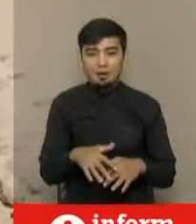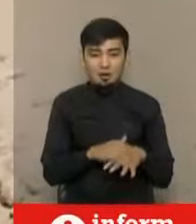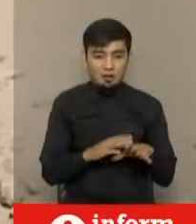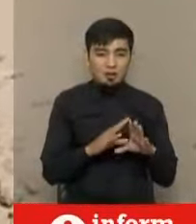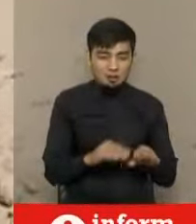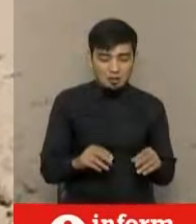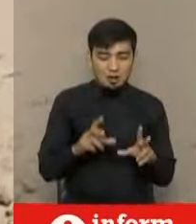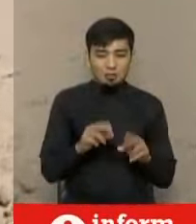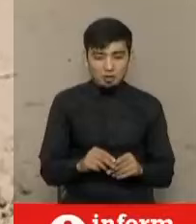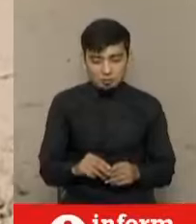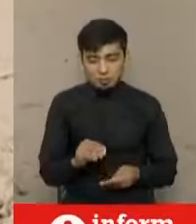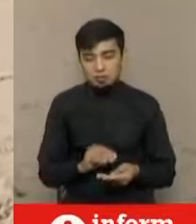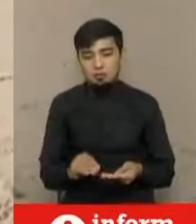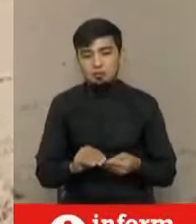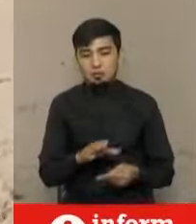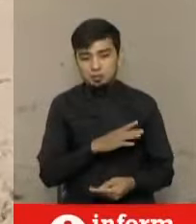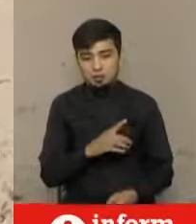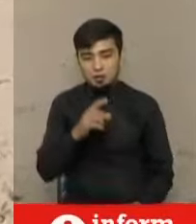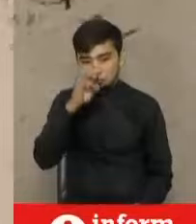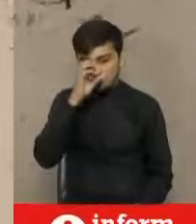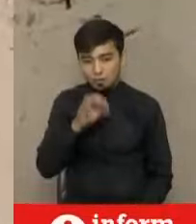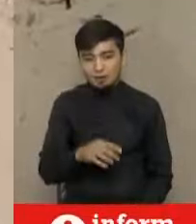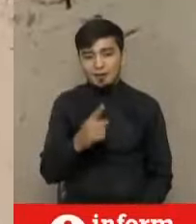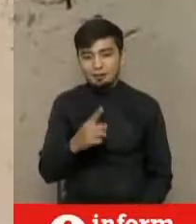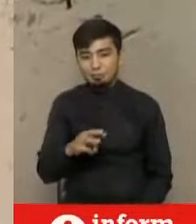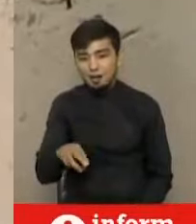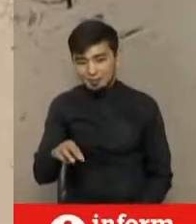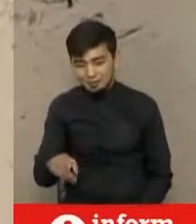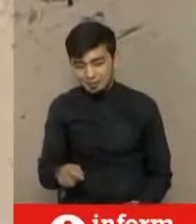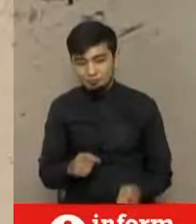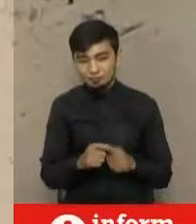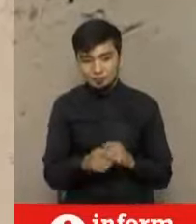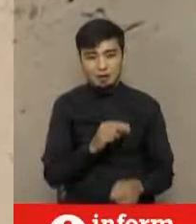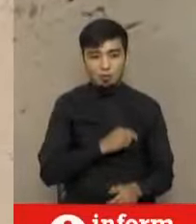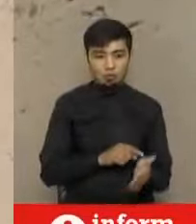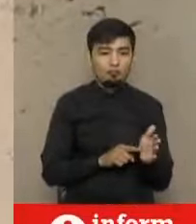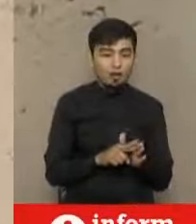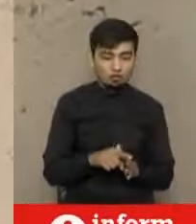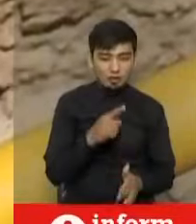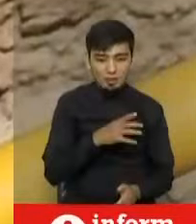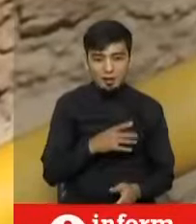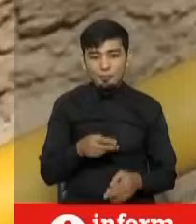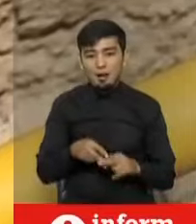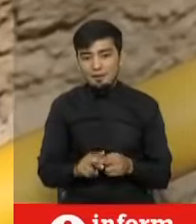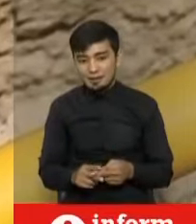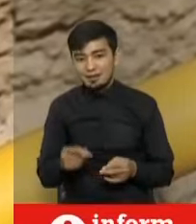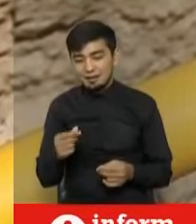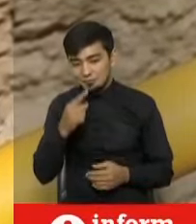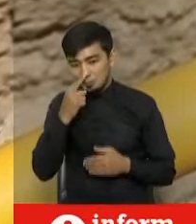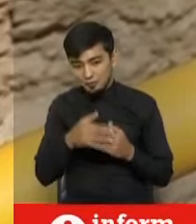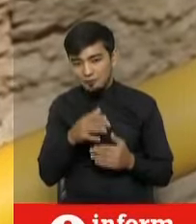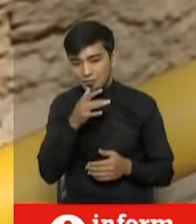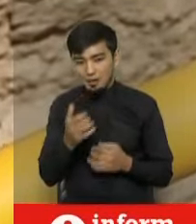кезекті уәдесін берді. Айтуларынша бюджеттен 1 миллиард теңге бөлініп, жұмыстар басталған. Енді қаражаттың қалған бөлігі жақын